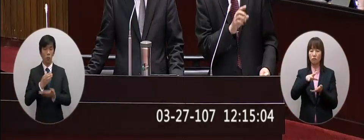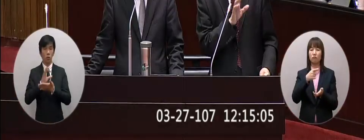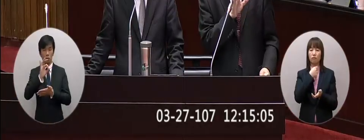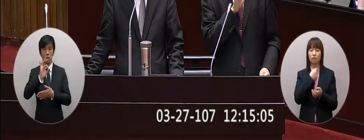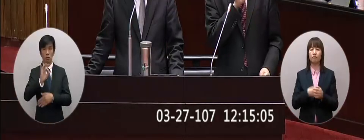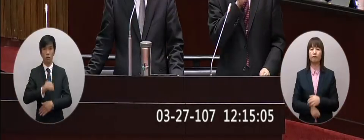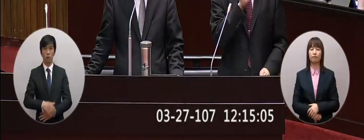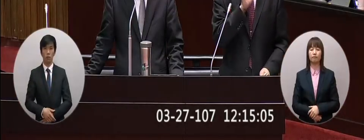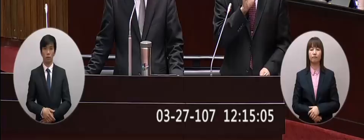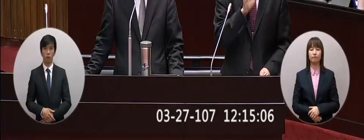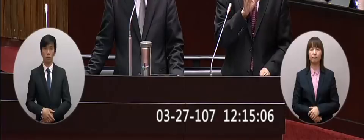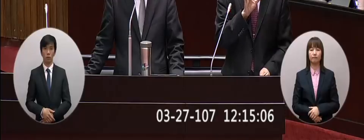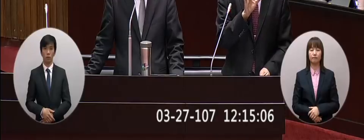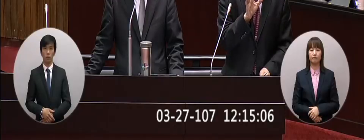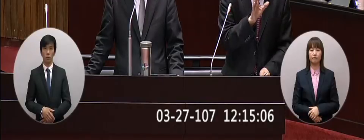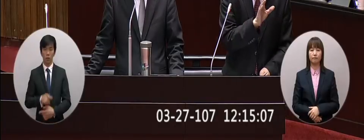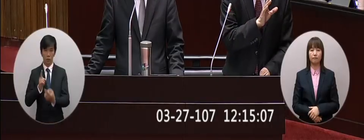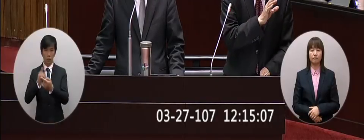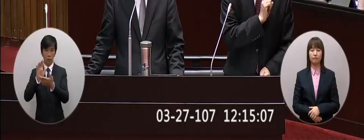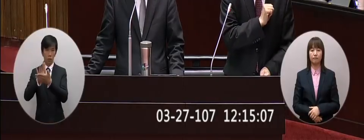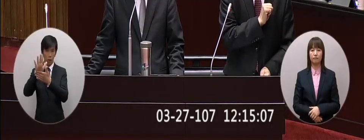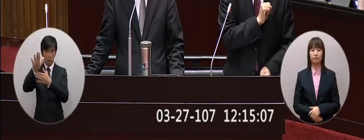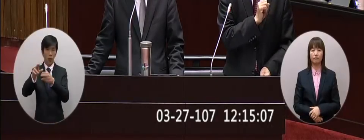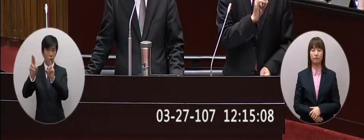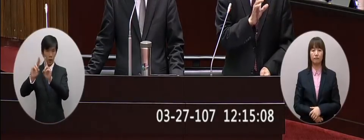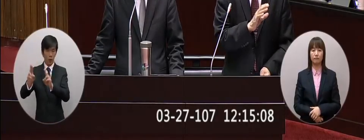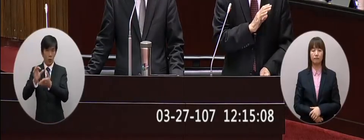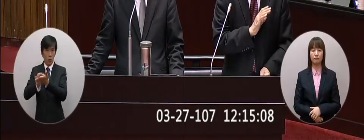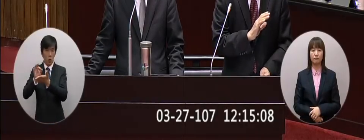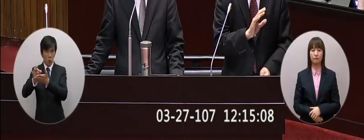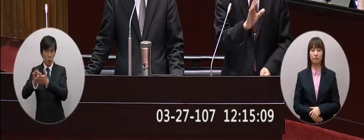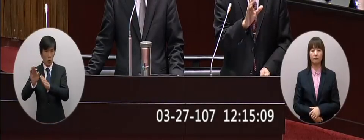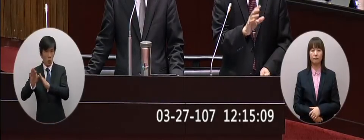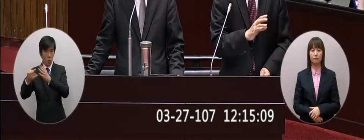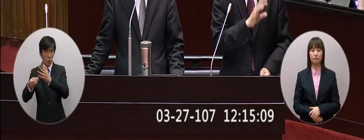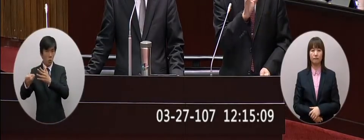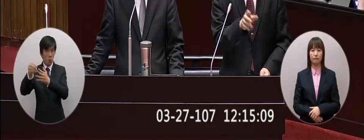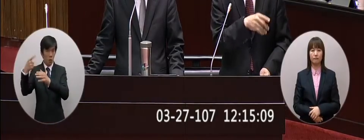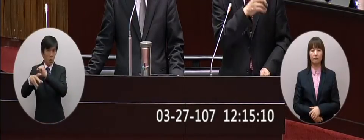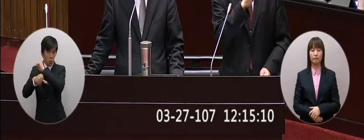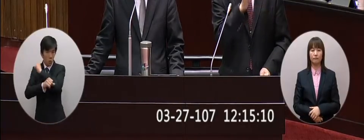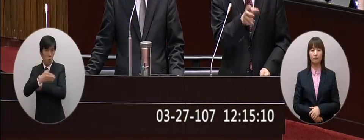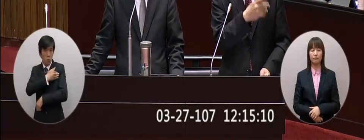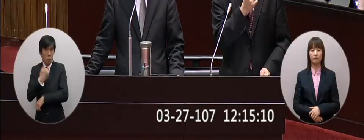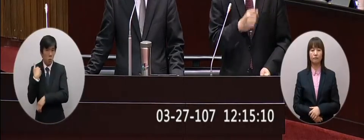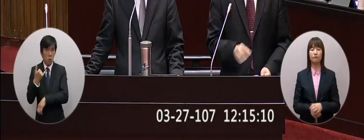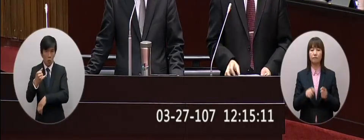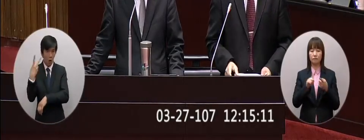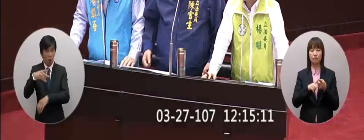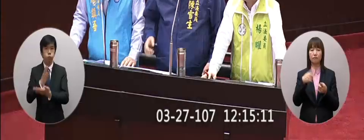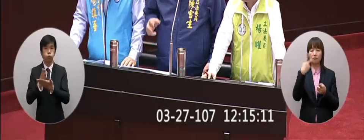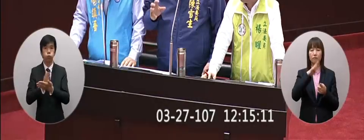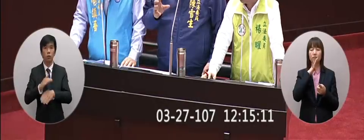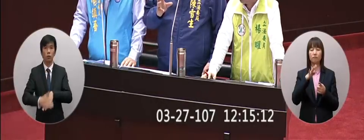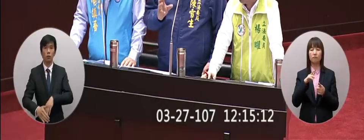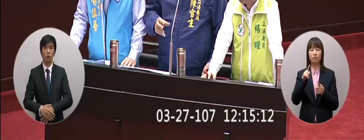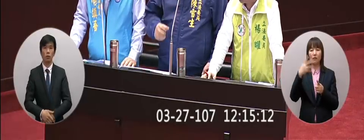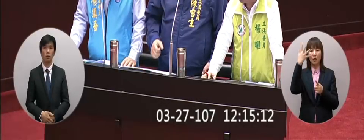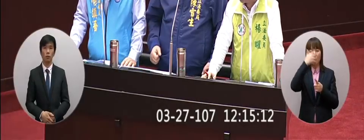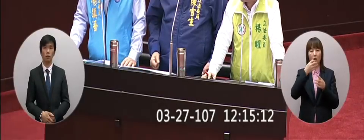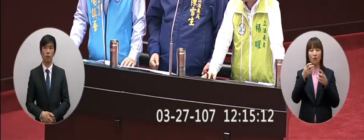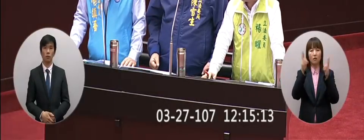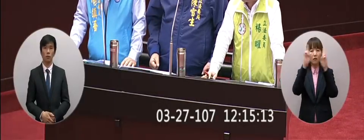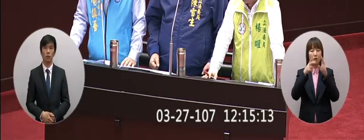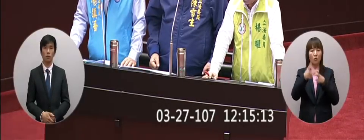问题。这个就来针对这个未来的负载的成长以及这个机组的性能去做一个 的是的，还有志兴老发